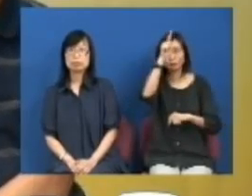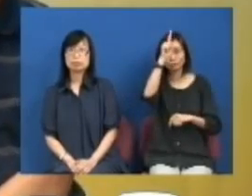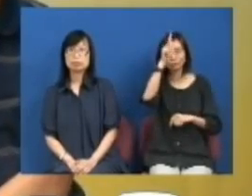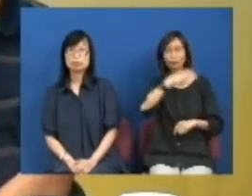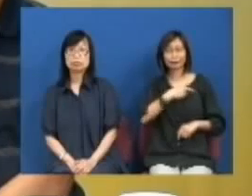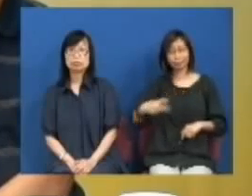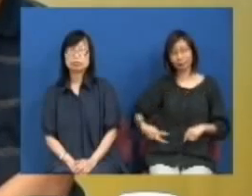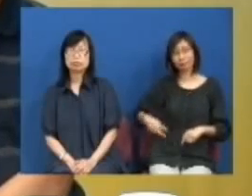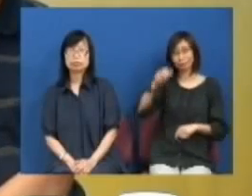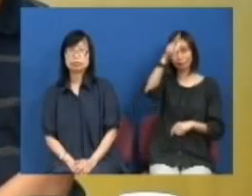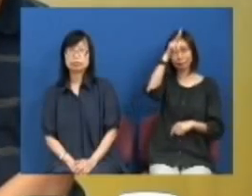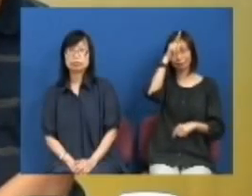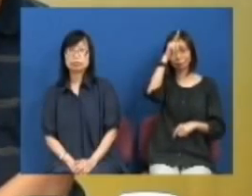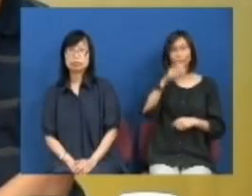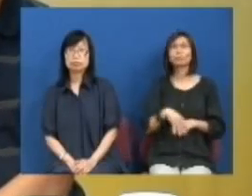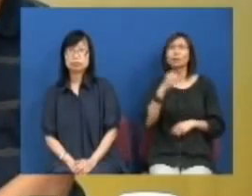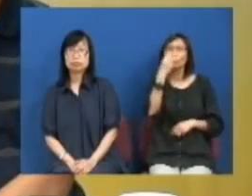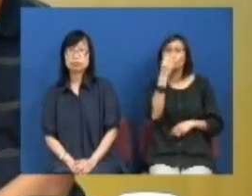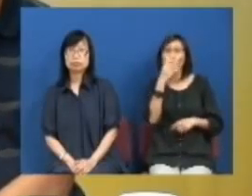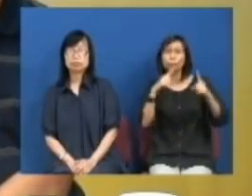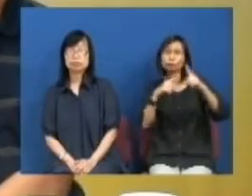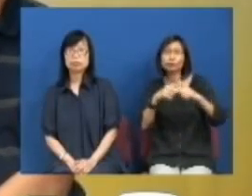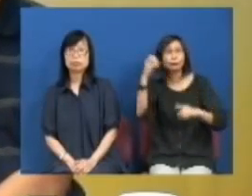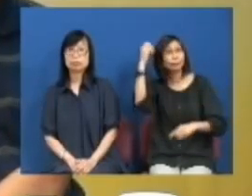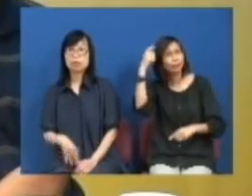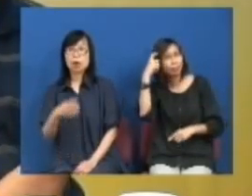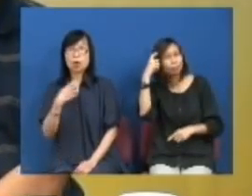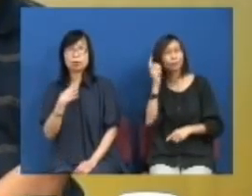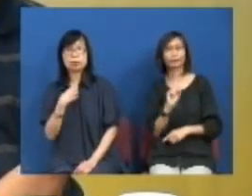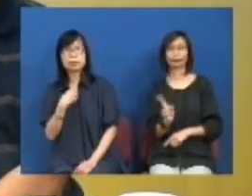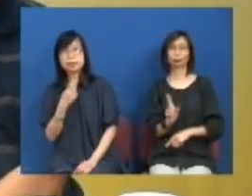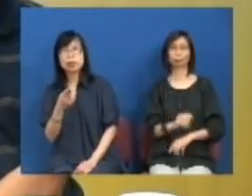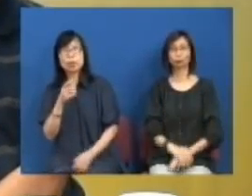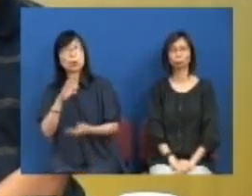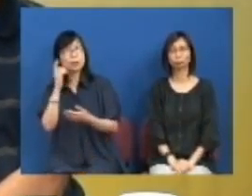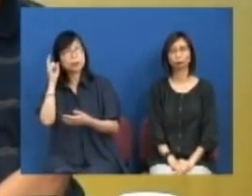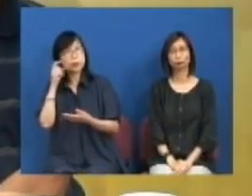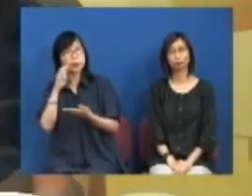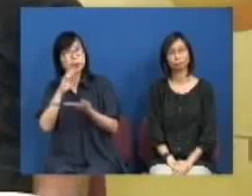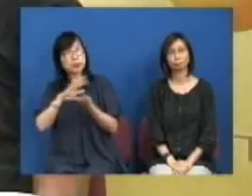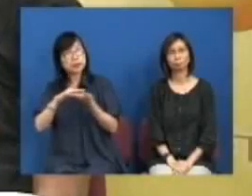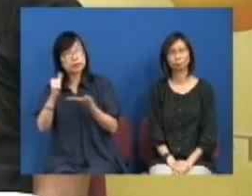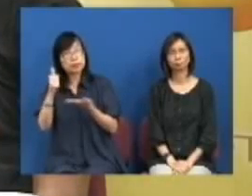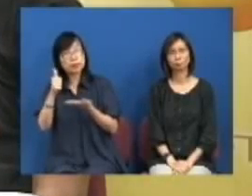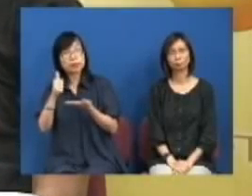諗，香港人而家嘅諗法。 唔係，我覺得其實好好清楚嘅嗰、那個